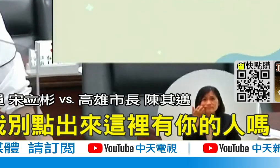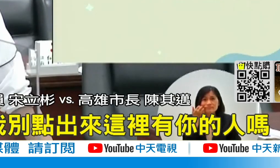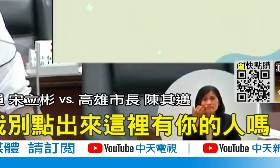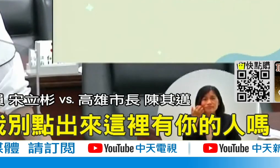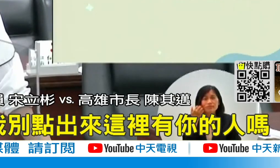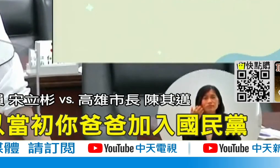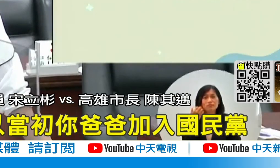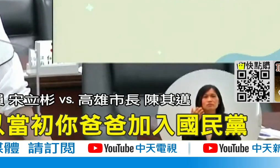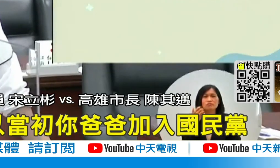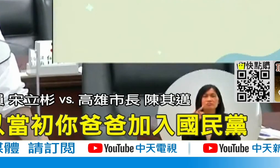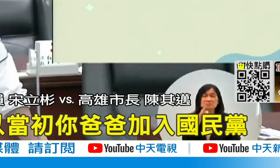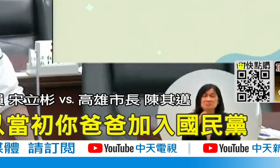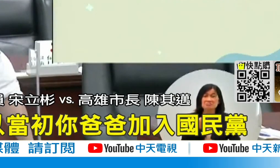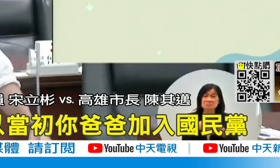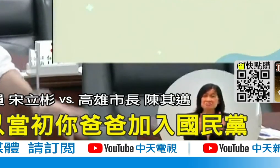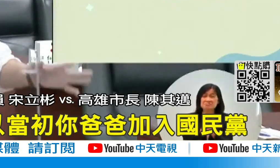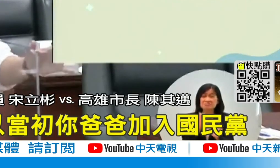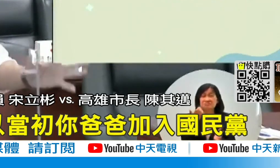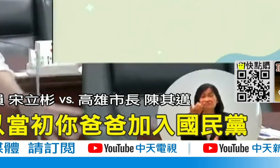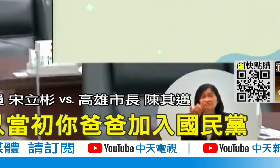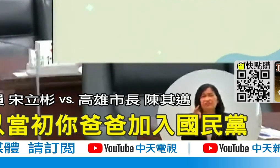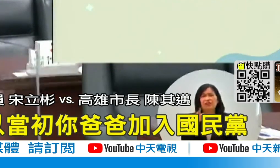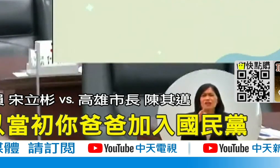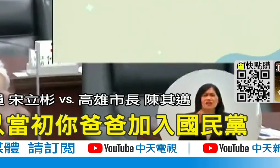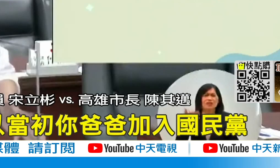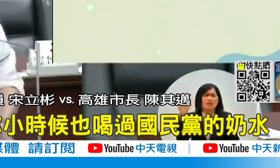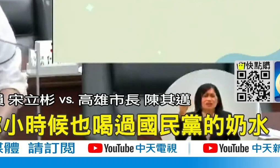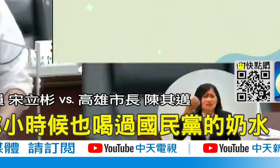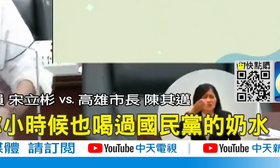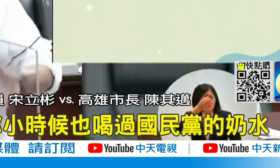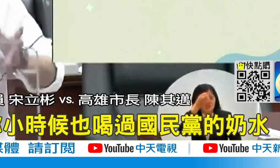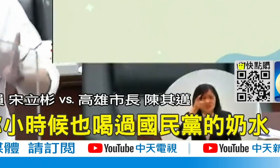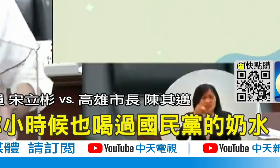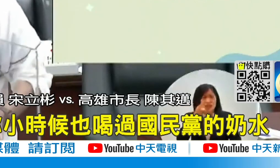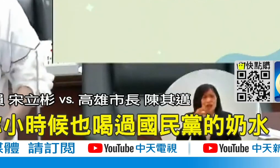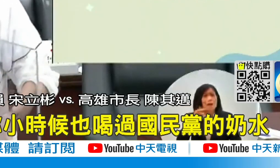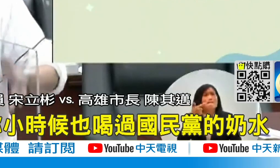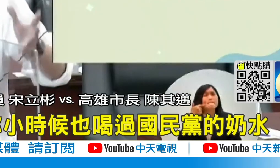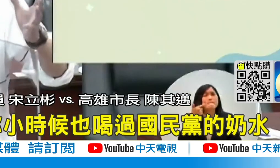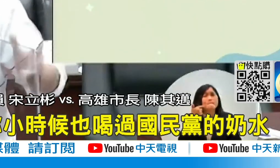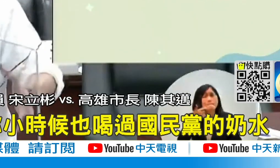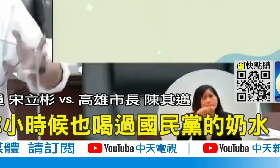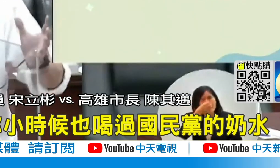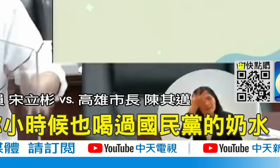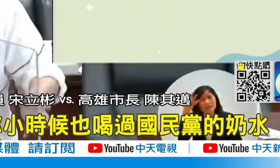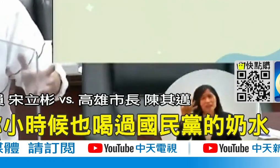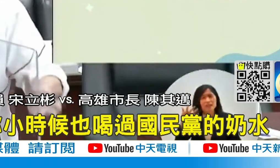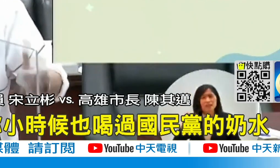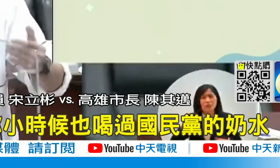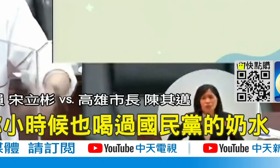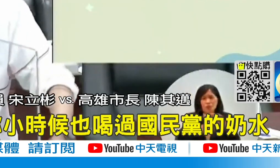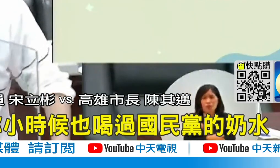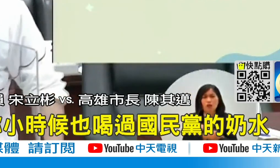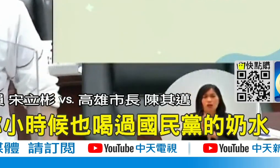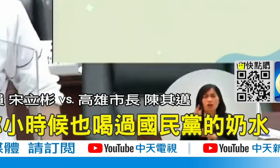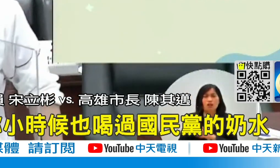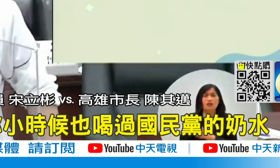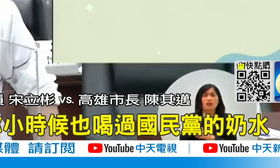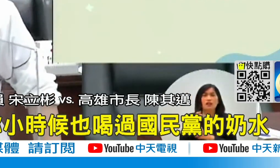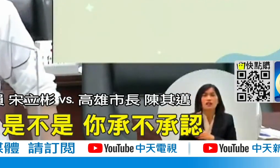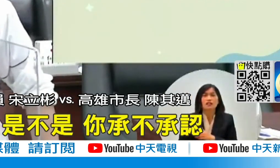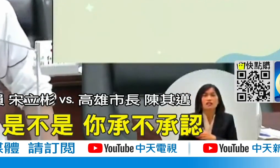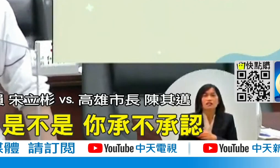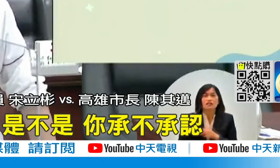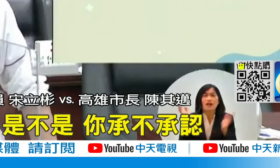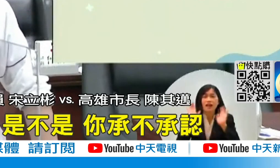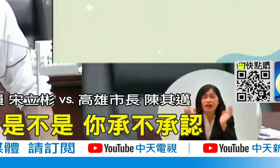个人。所以当初是恁爸爸加入国民党个先代表。你细汉的时嘛有啉着国民党的泥水嘛？是不